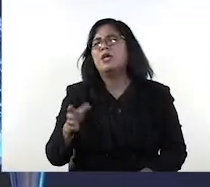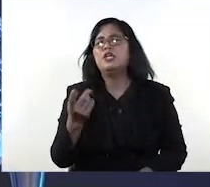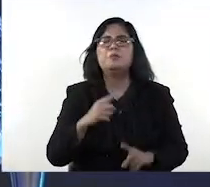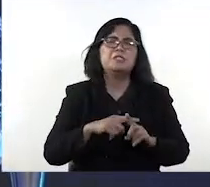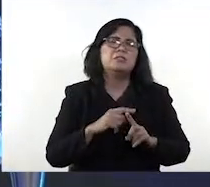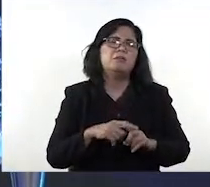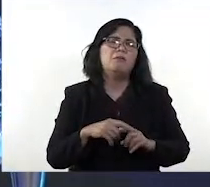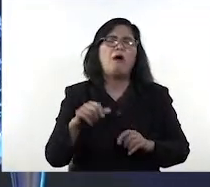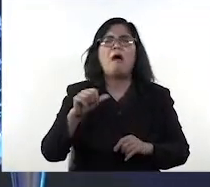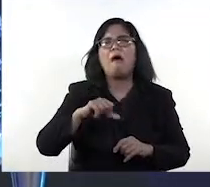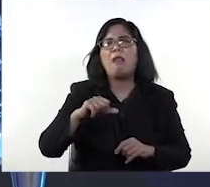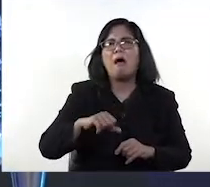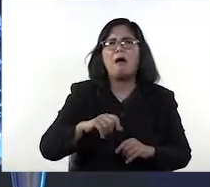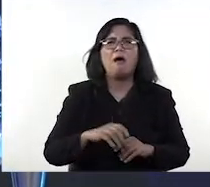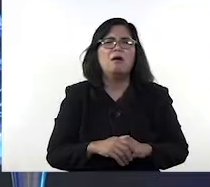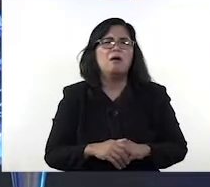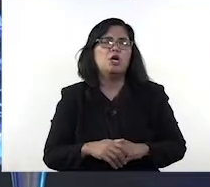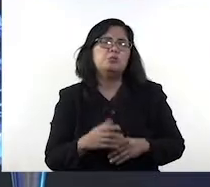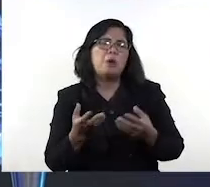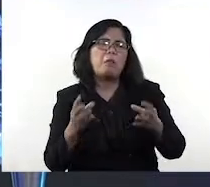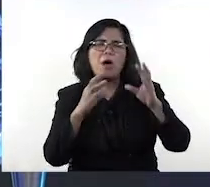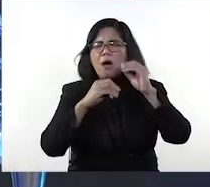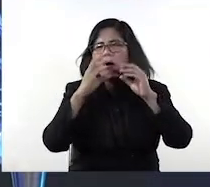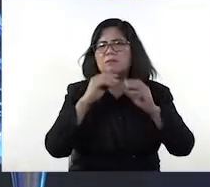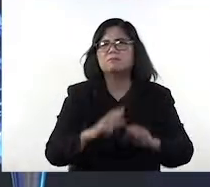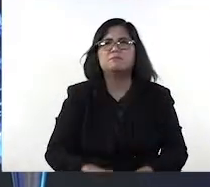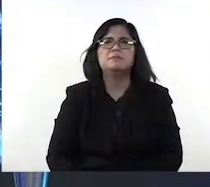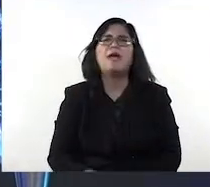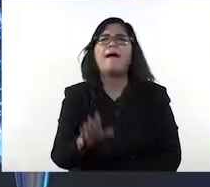solution nah terus habis itu bagi istri udah nggak kuat hello